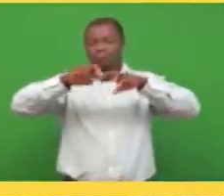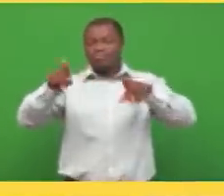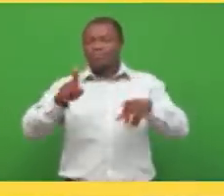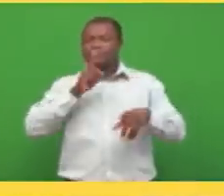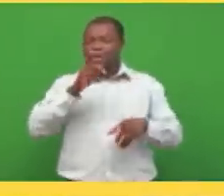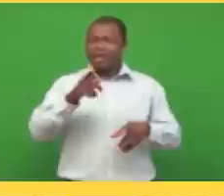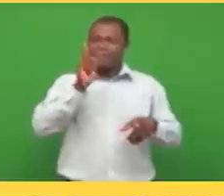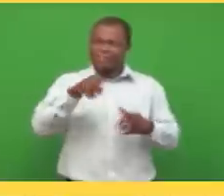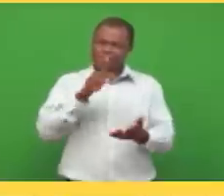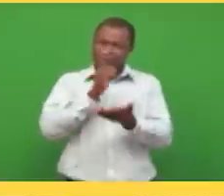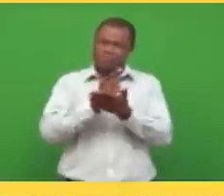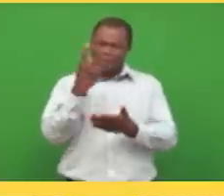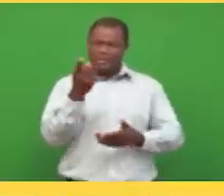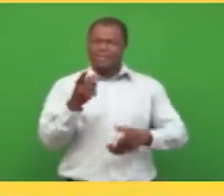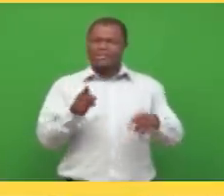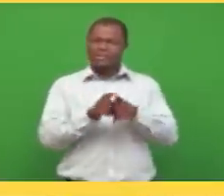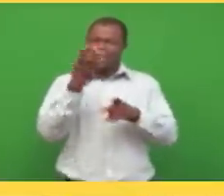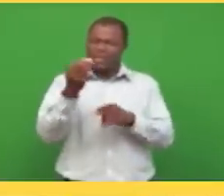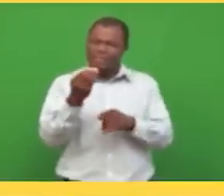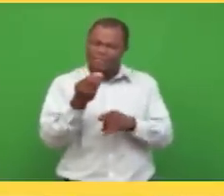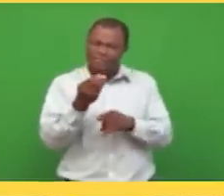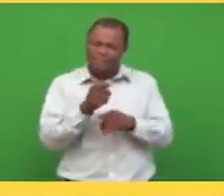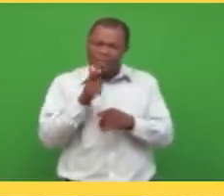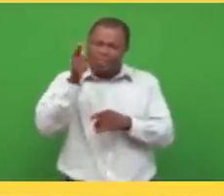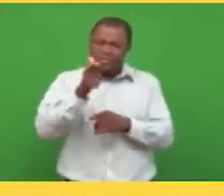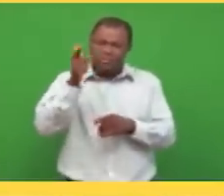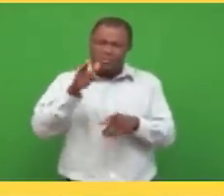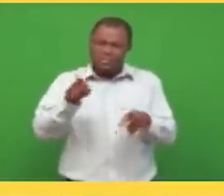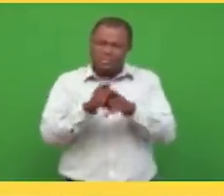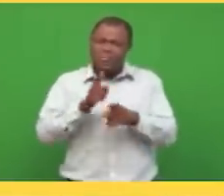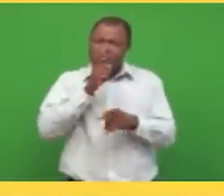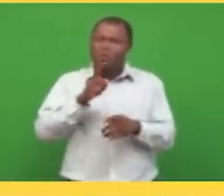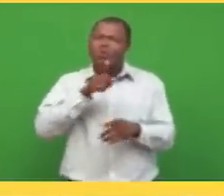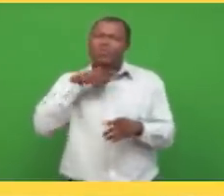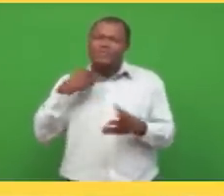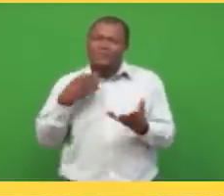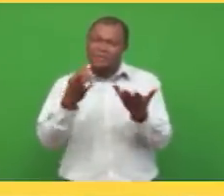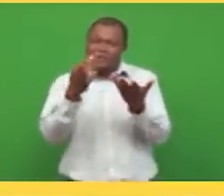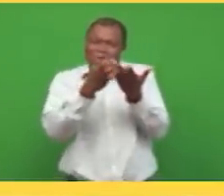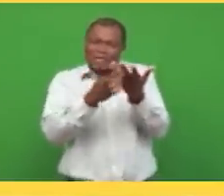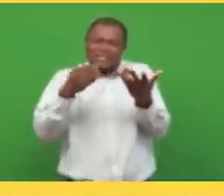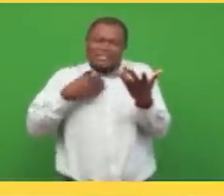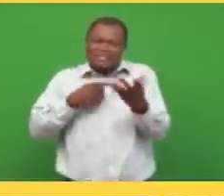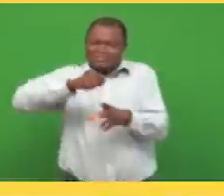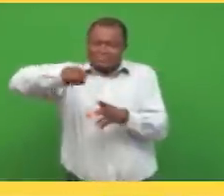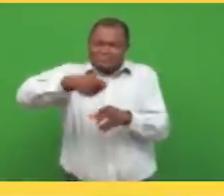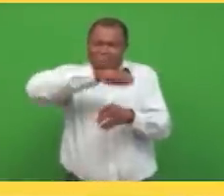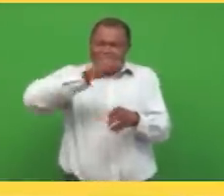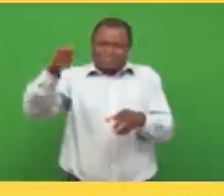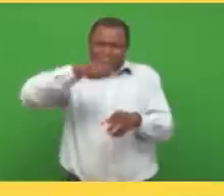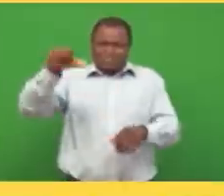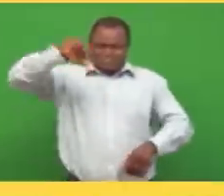rakanditi ingonoti duwe apapa pane kavideo kanetsa pawhatsapp kanoti mukadzi wangu wandakarora inini ari